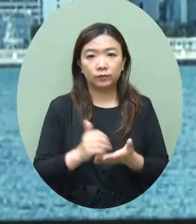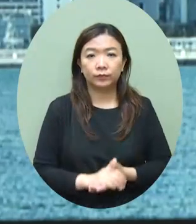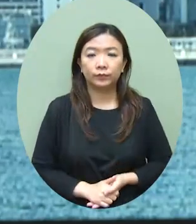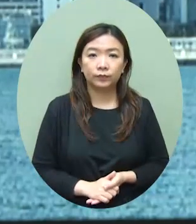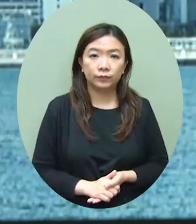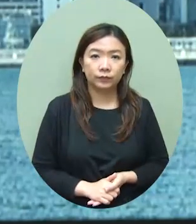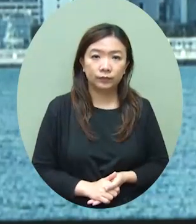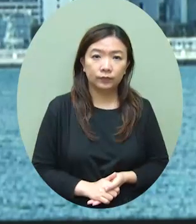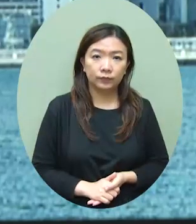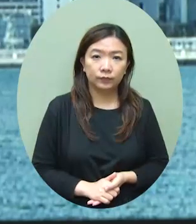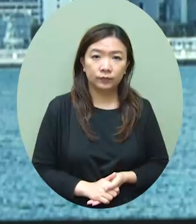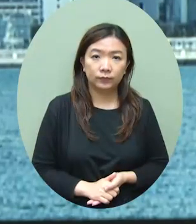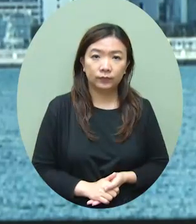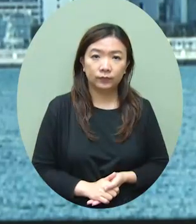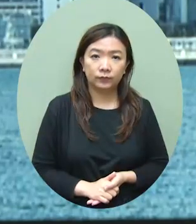喺